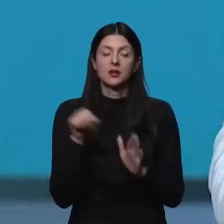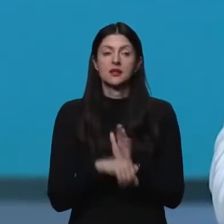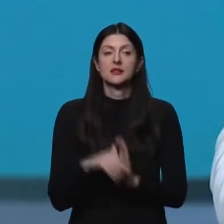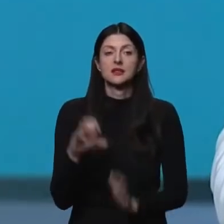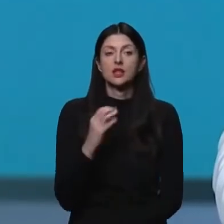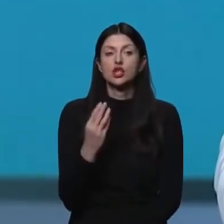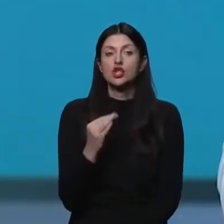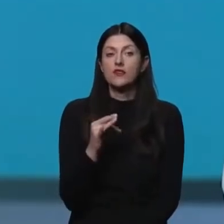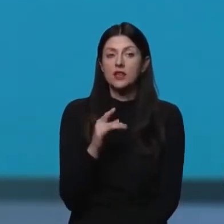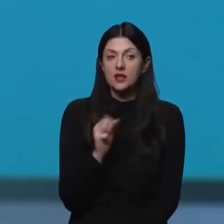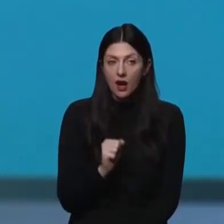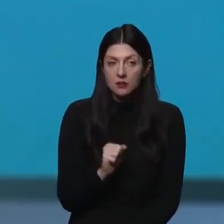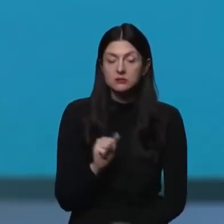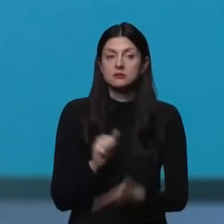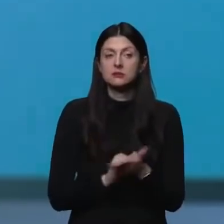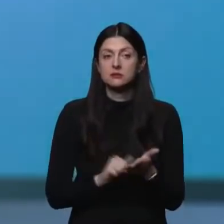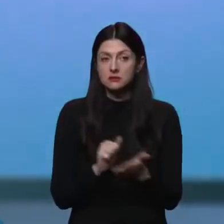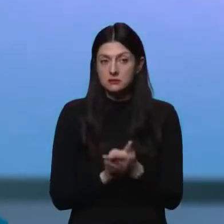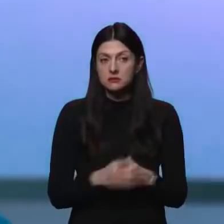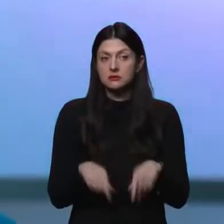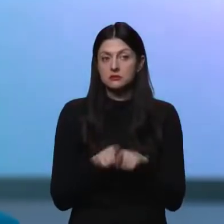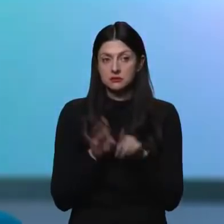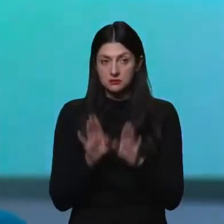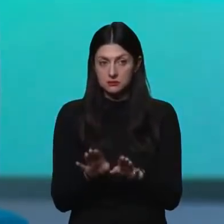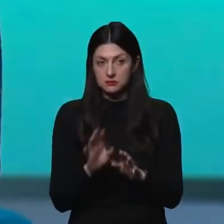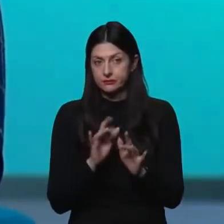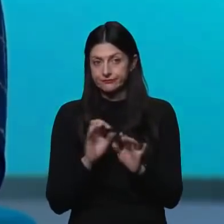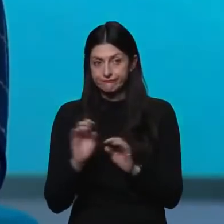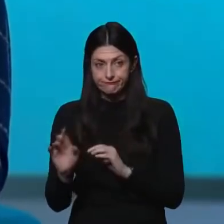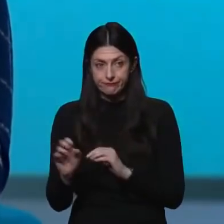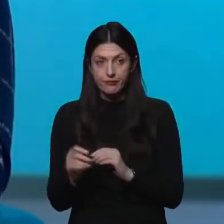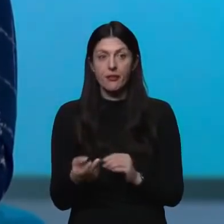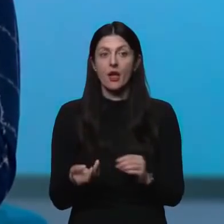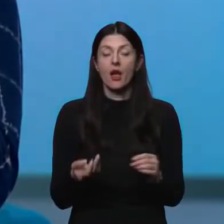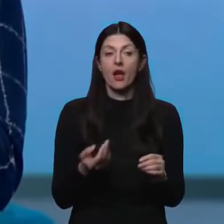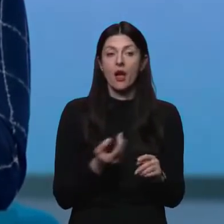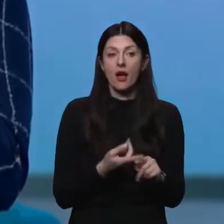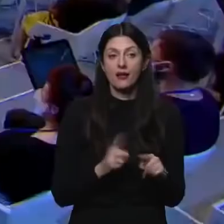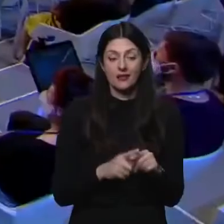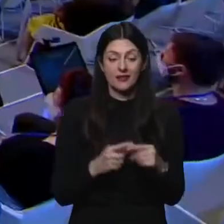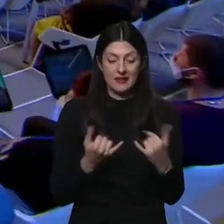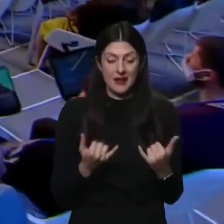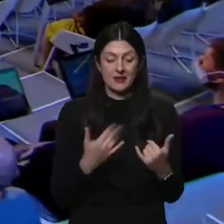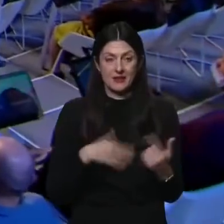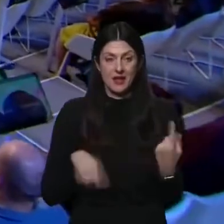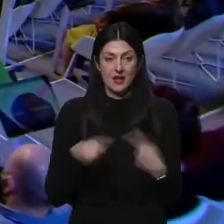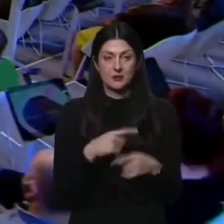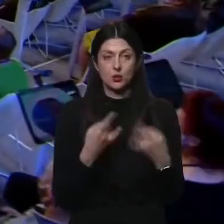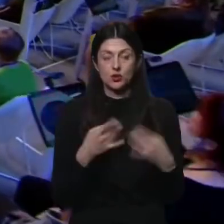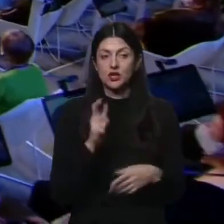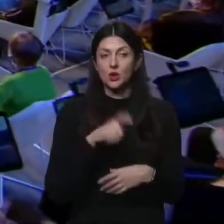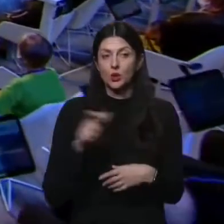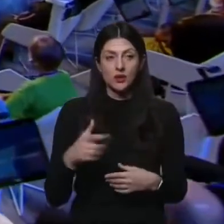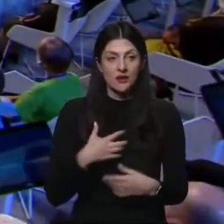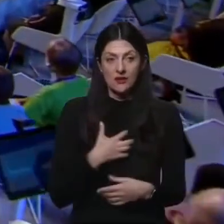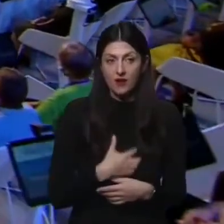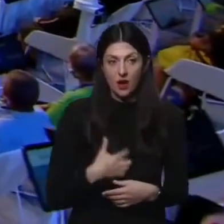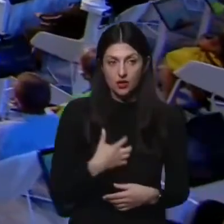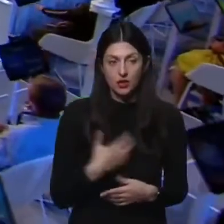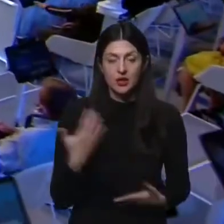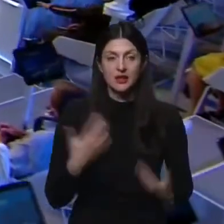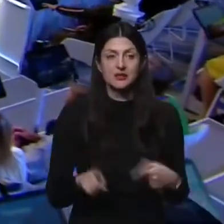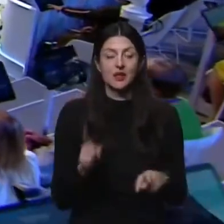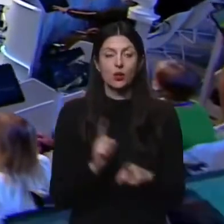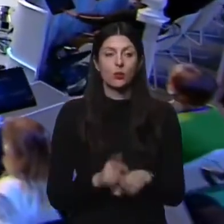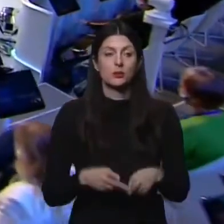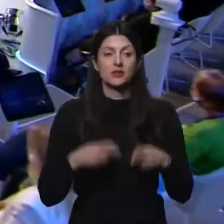что... И это очень важно вот для нас, для простых людей, потому что если такое преступление может совершаться по отношению